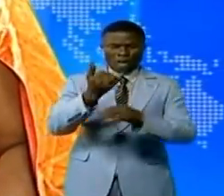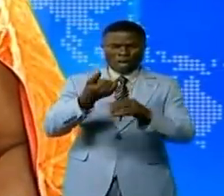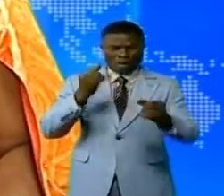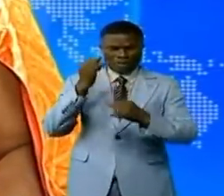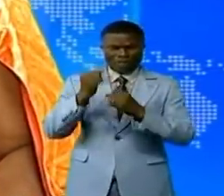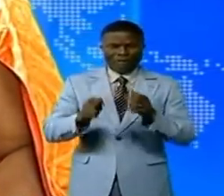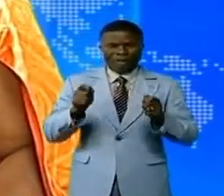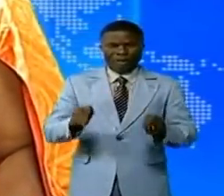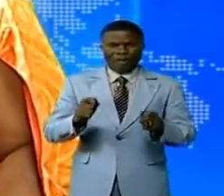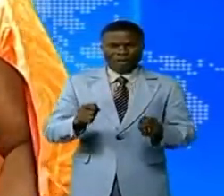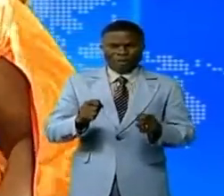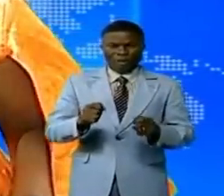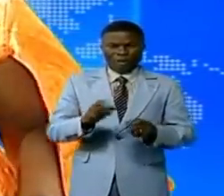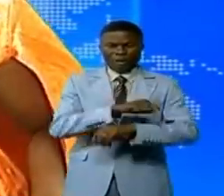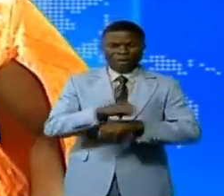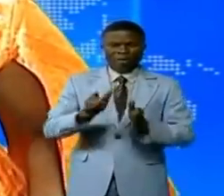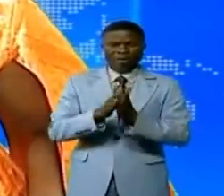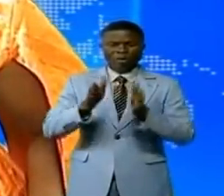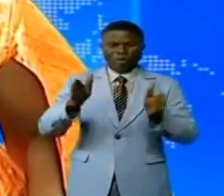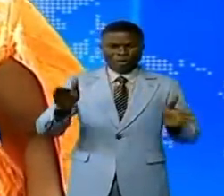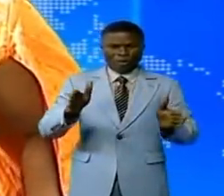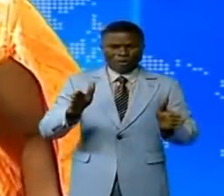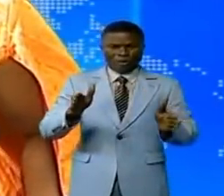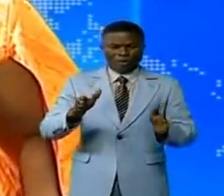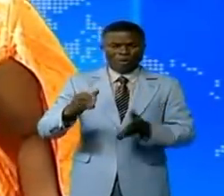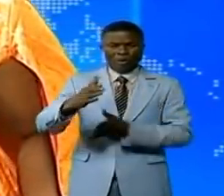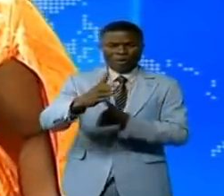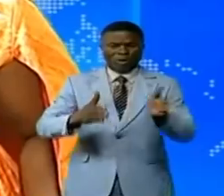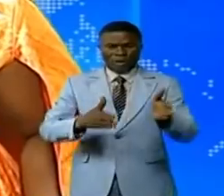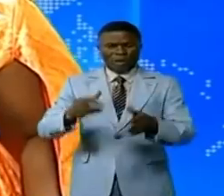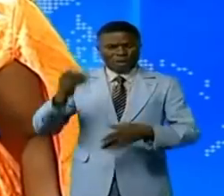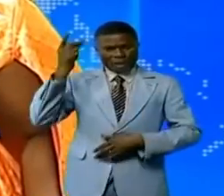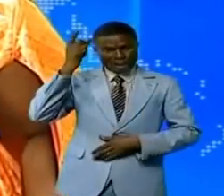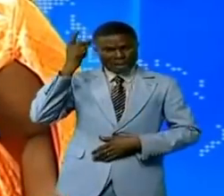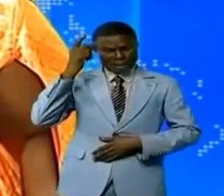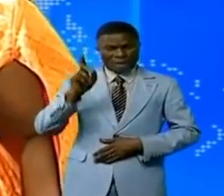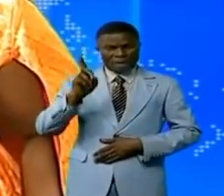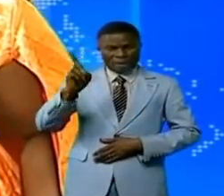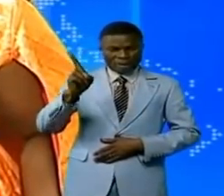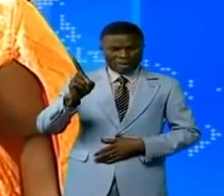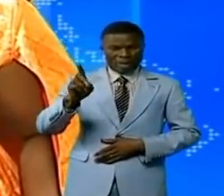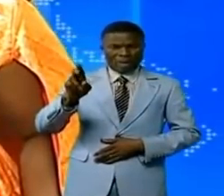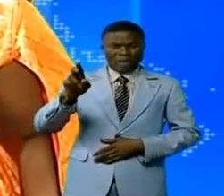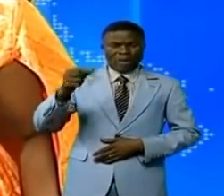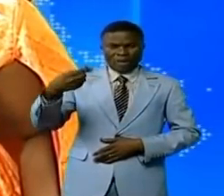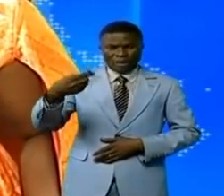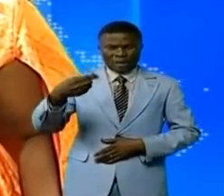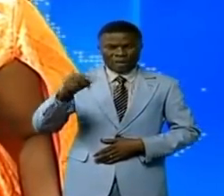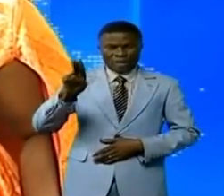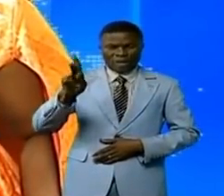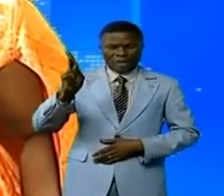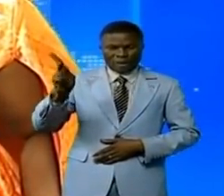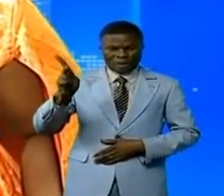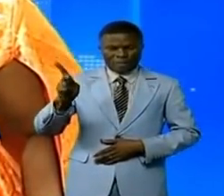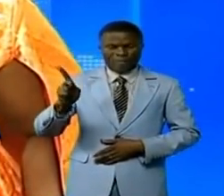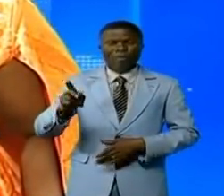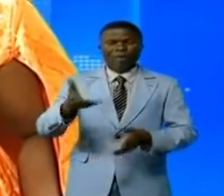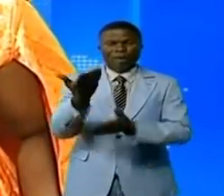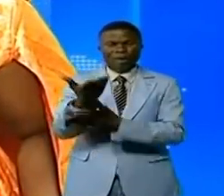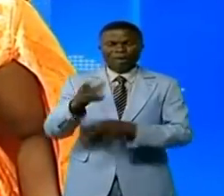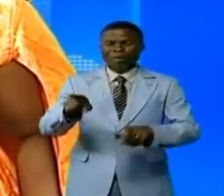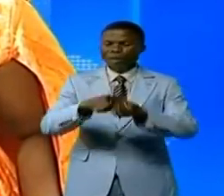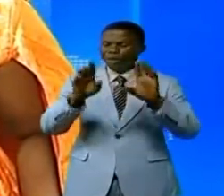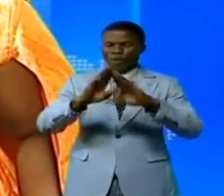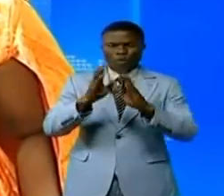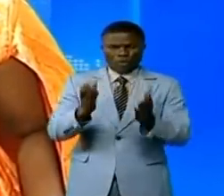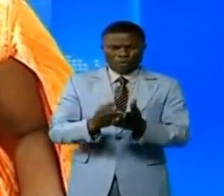complètement ce journal, la Direction générale des recettes de Kinshasa Dijerka, on sigle, rappelle les contribuables